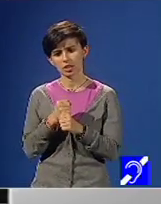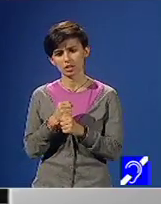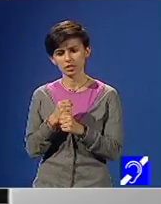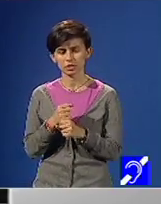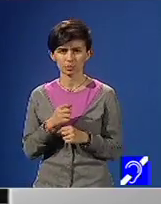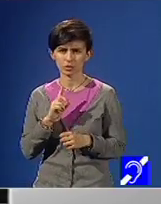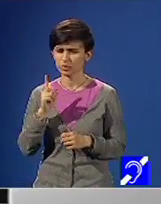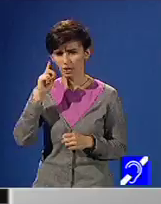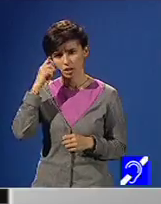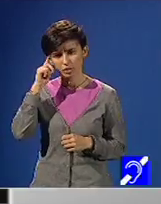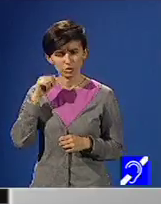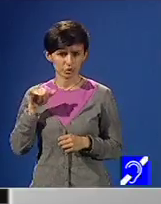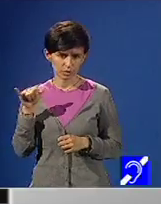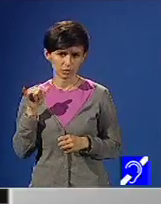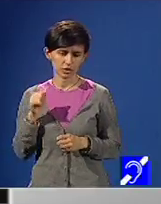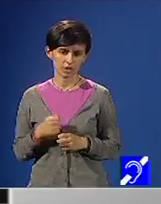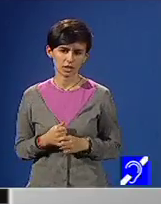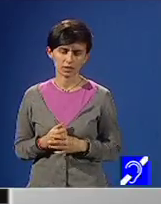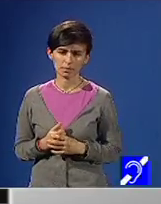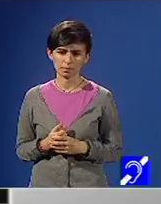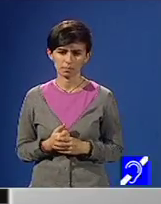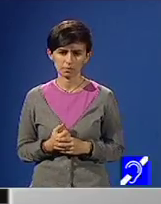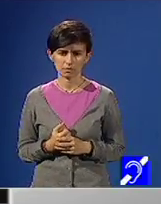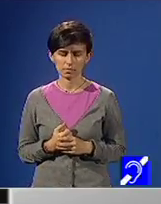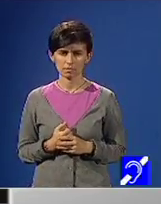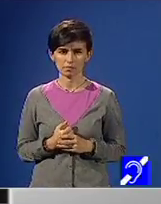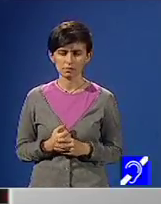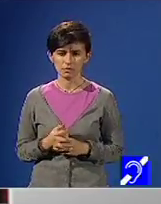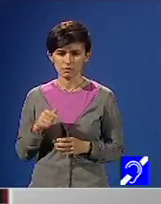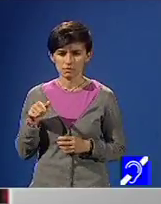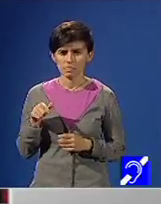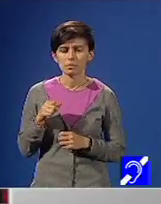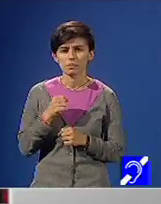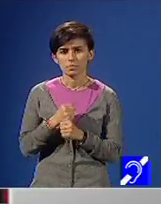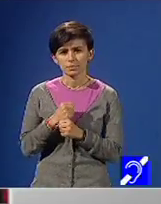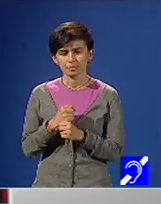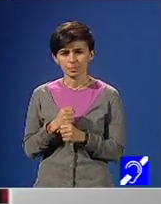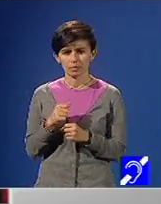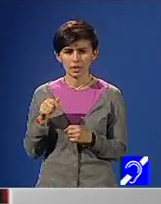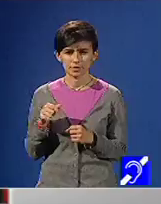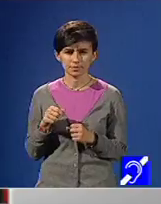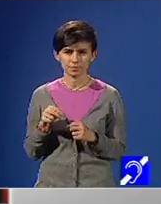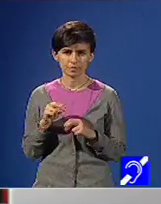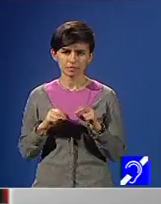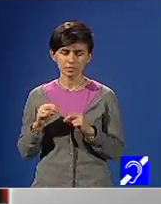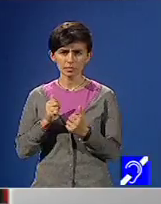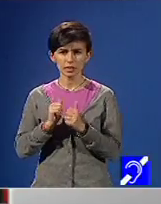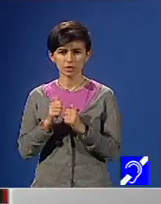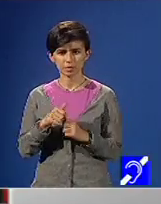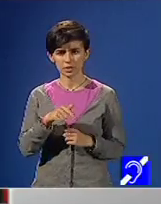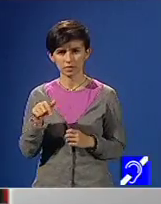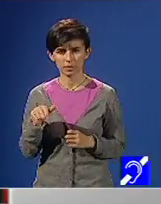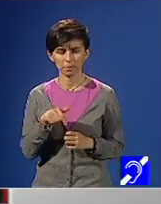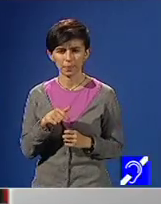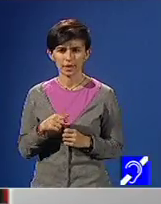exact cine și cum, dar ea s-a ocupat de Clubul Sportiv Lamont și noi ne